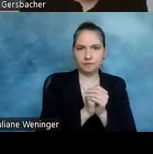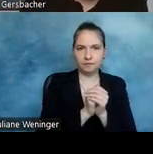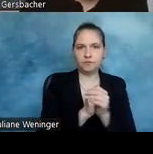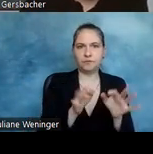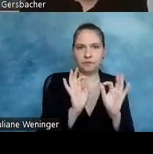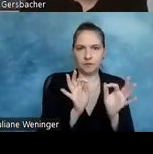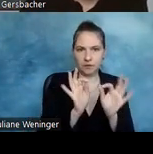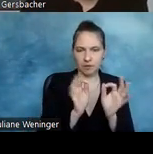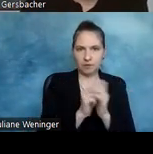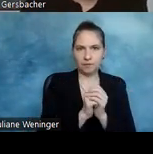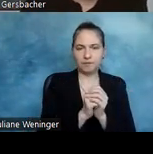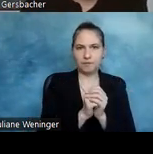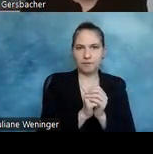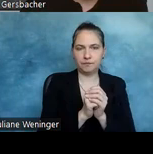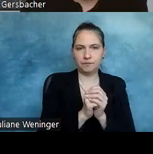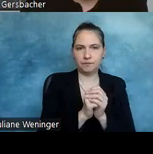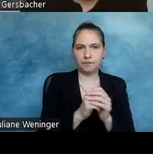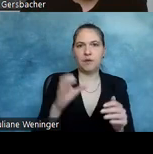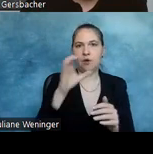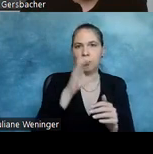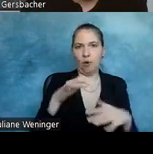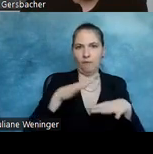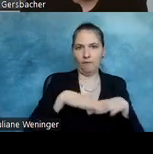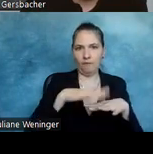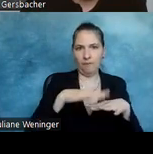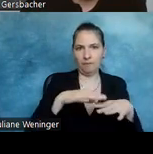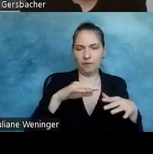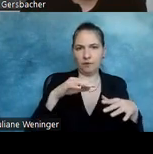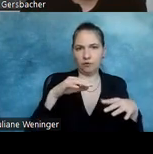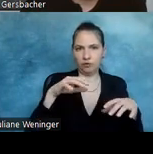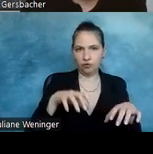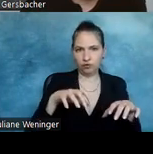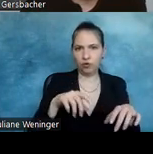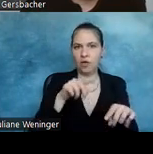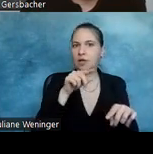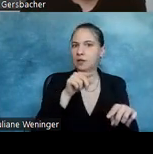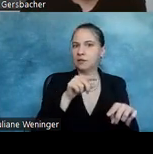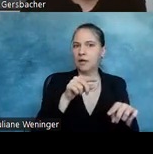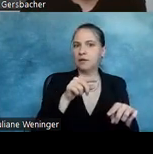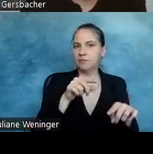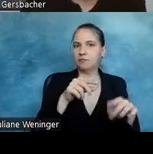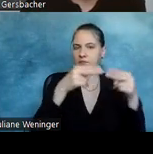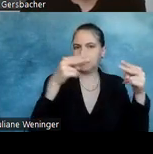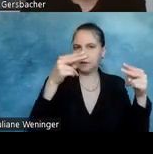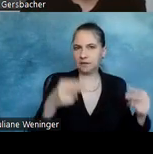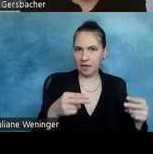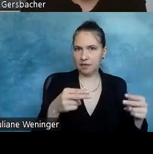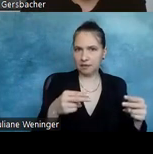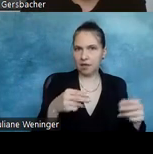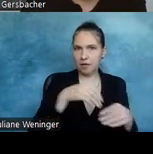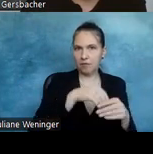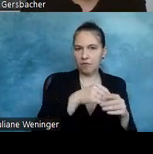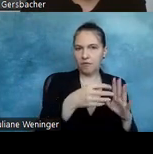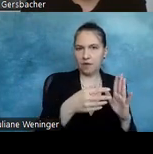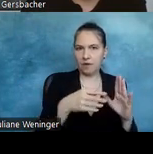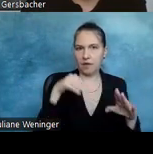Genau, also jetzt bin ich im Chrome Web Store und im Prinzip, ich mache ihn mal kurz raus, ist dann hier die Seite, Site Improve Accessibility Checker. Rechts ist so